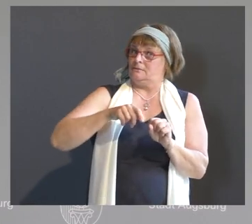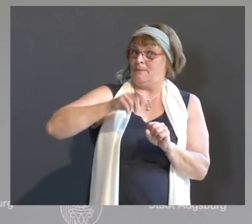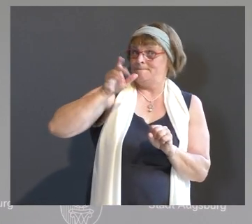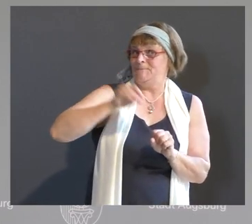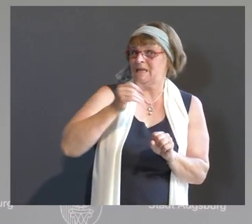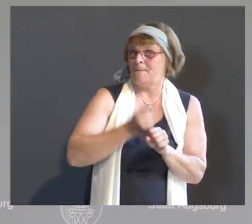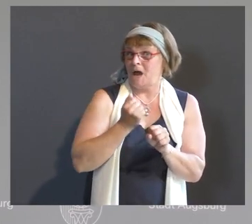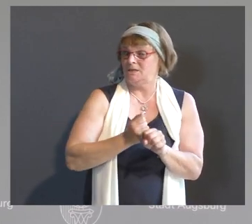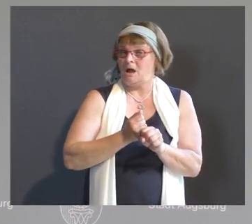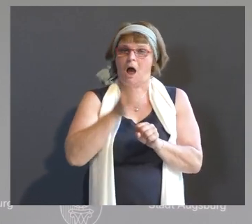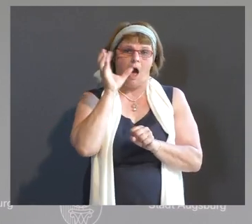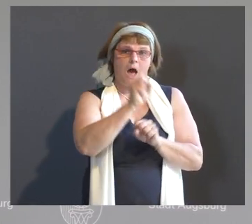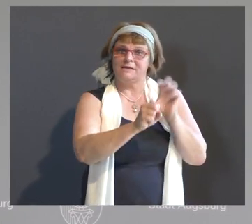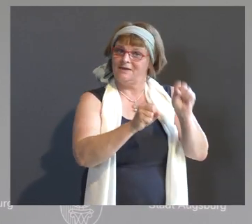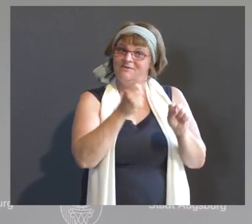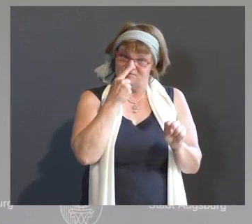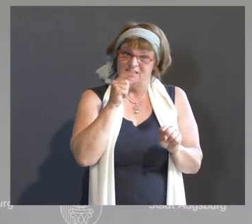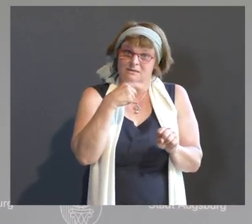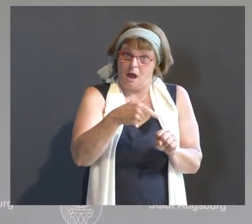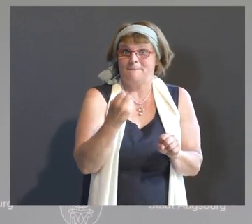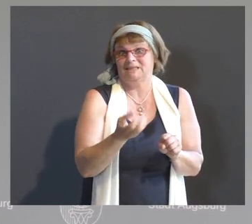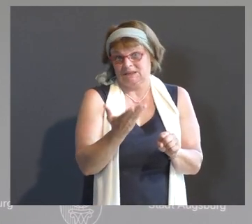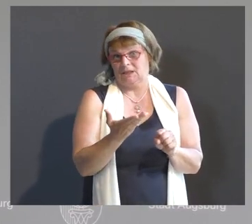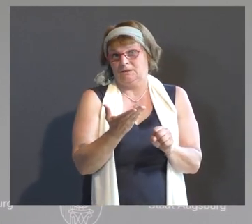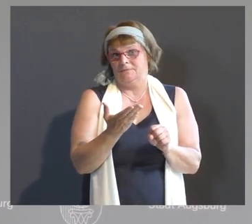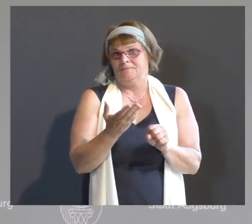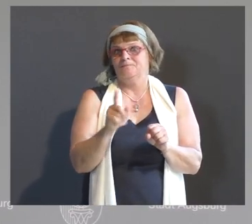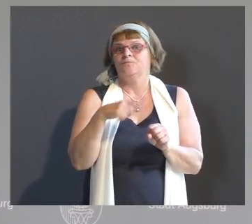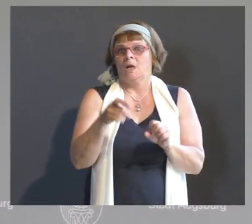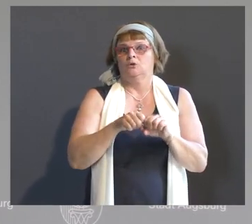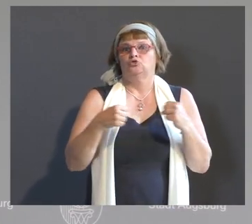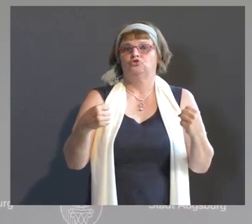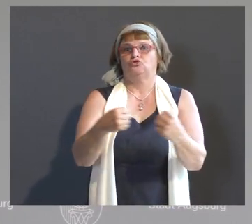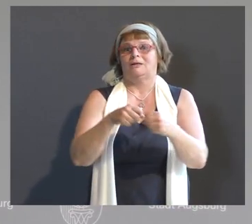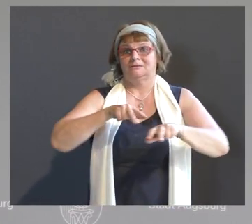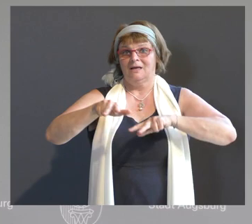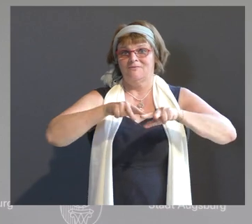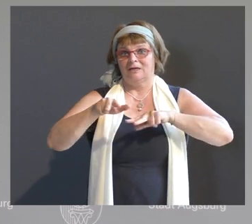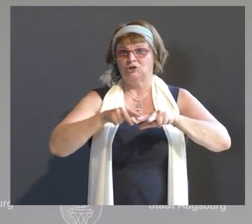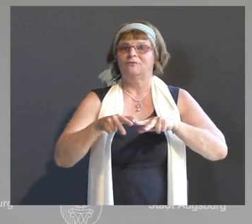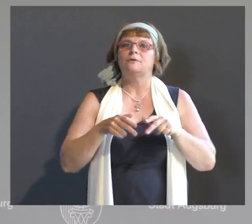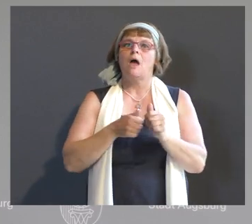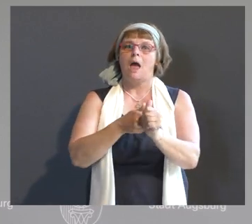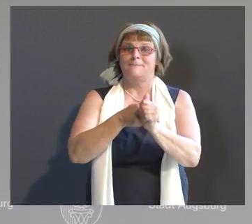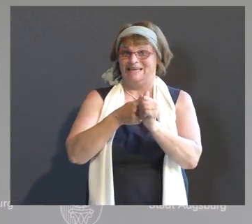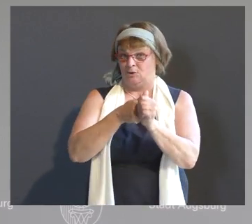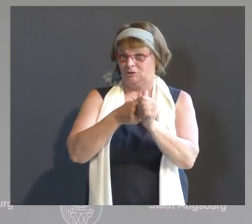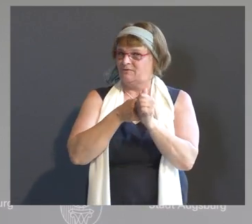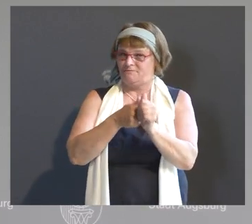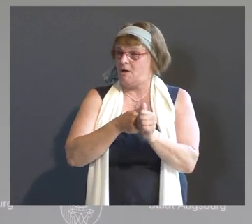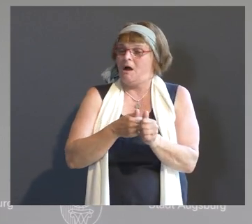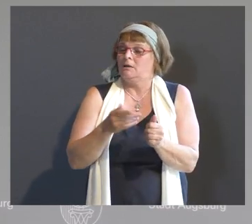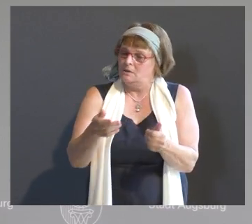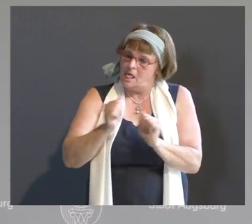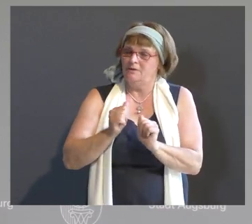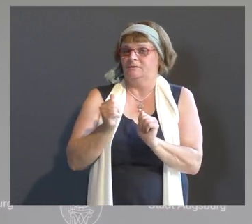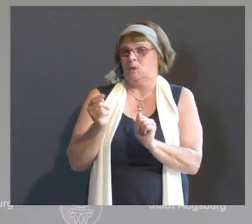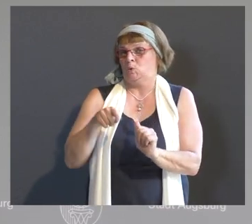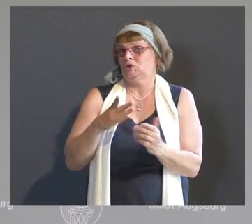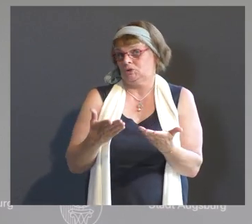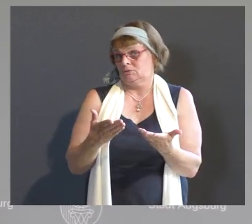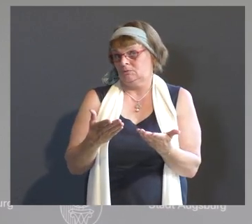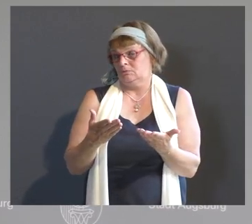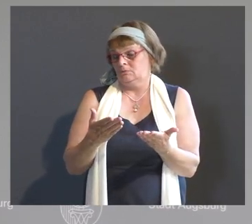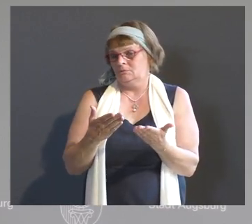Diese konsequente Vorgehensweise wird die Staatsanwaltschaft auch bei den Ermittlungsverfahren zu den Ausschreitungen am Wochenende verfolgen. Ich möchte